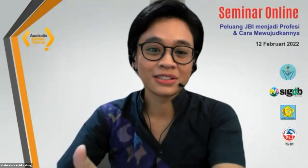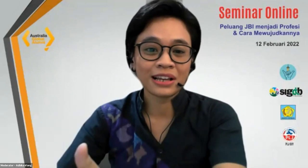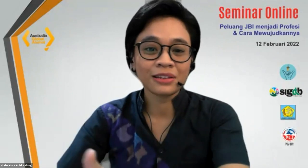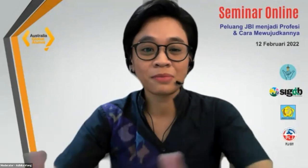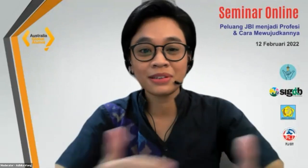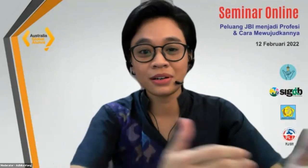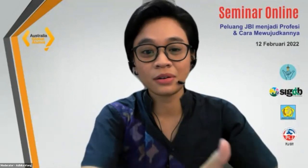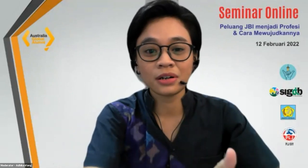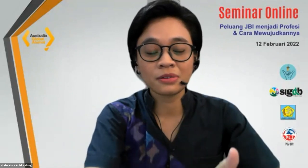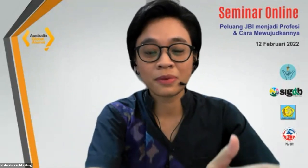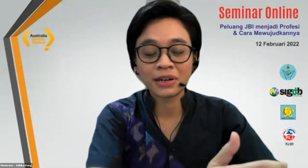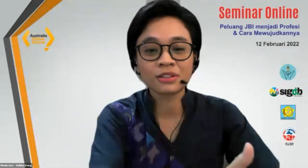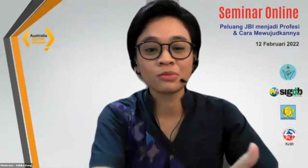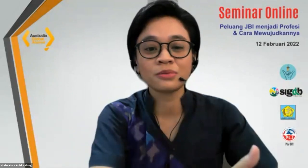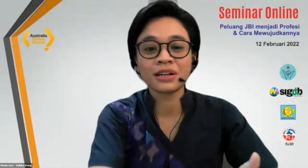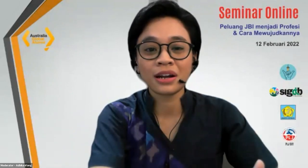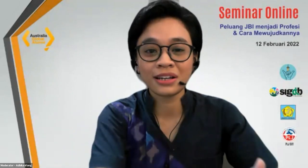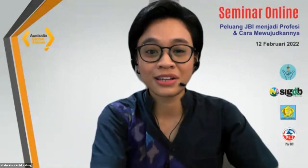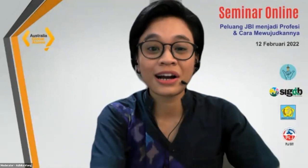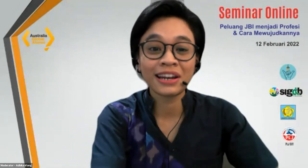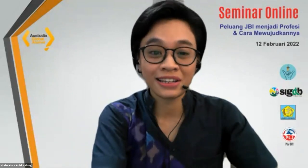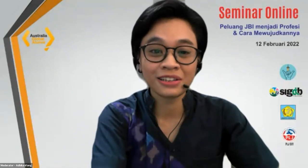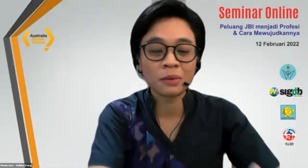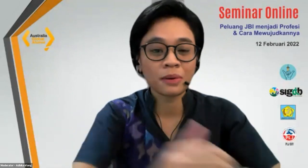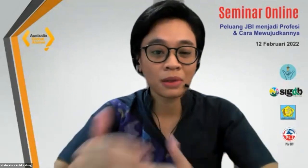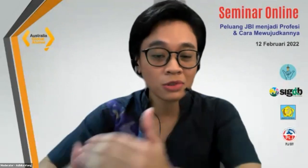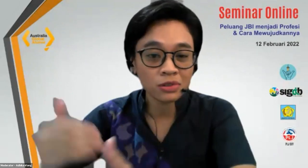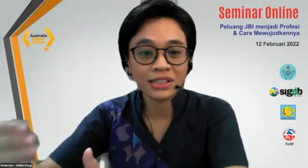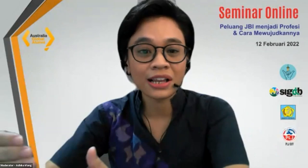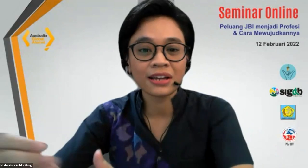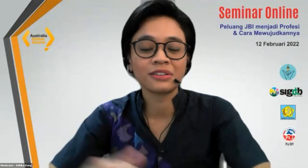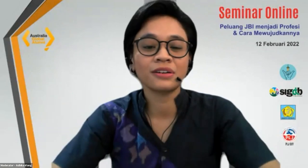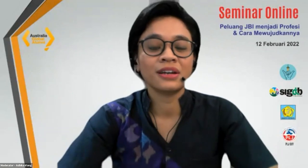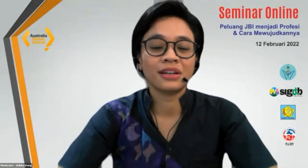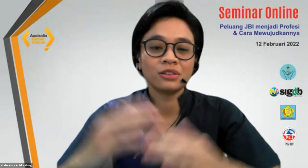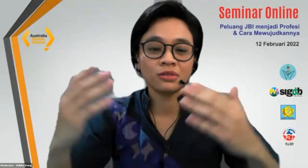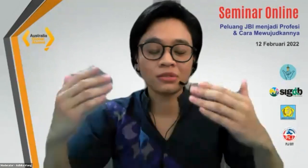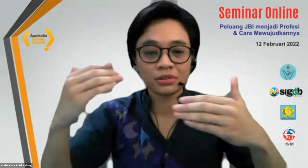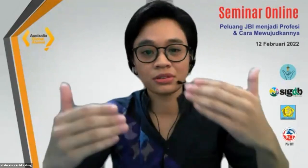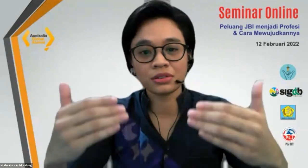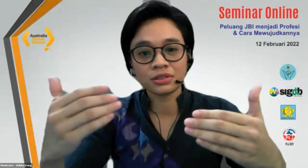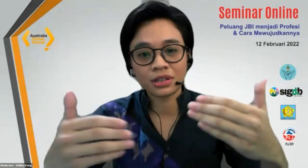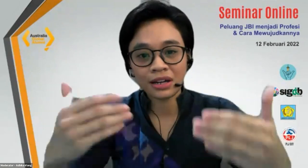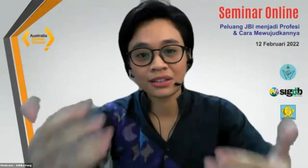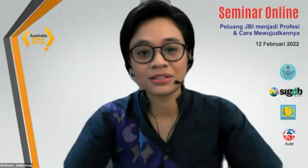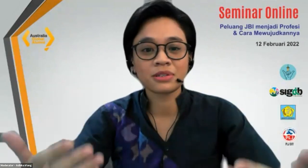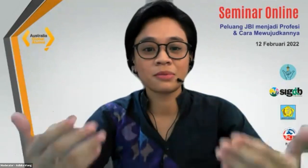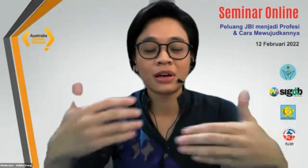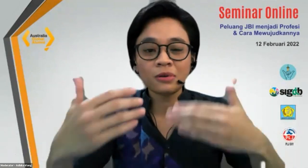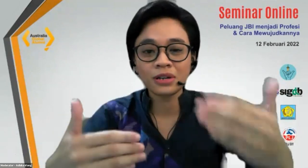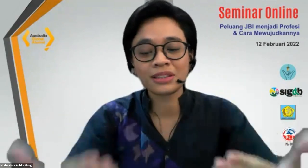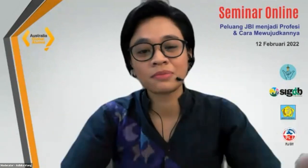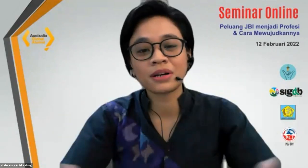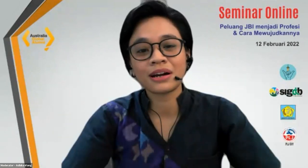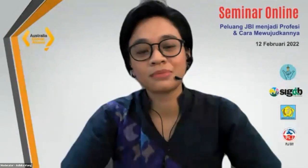komite sudah jalan tapi pada saat itu belum sadar ada skkni gitu ya Papi sudah jalan gitu dan itu sekarang kita